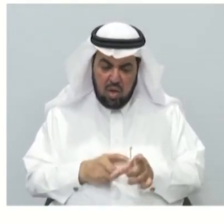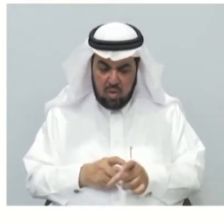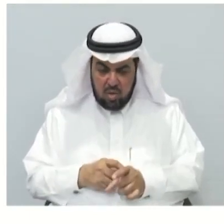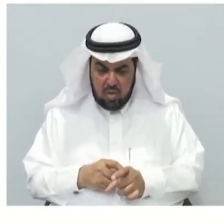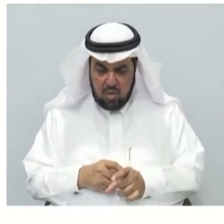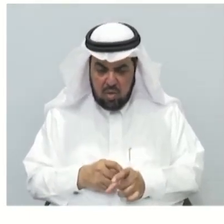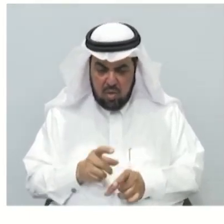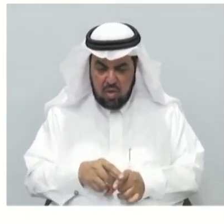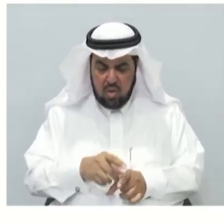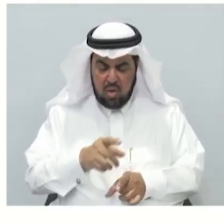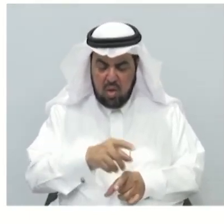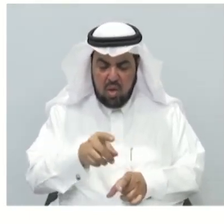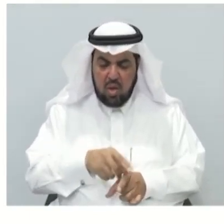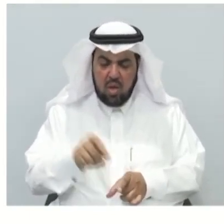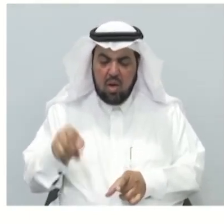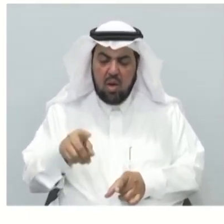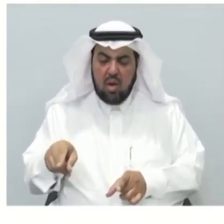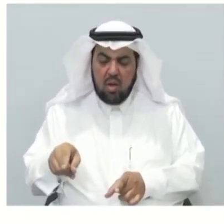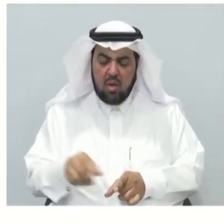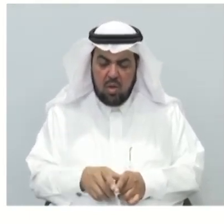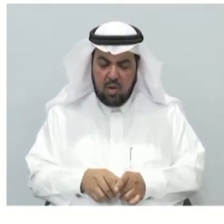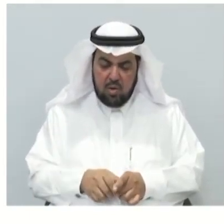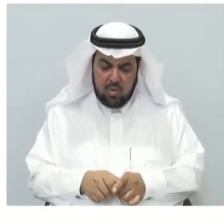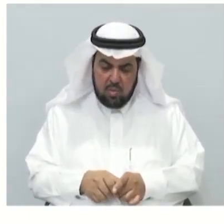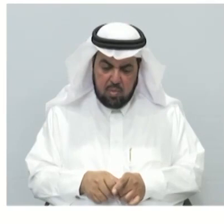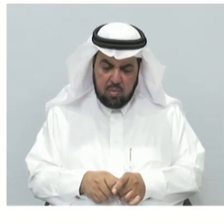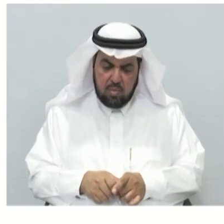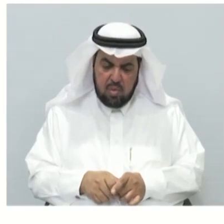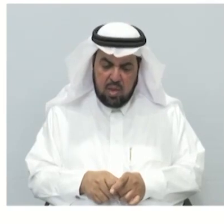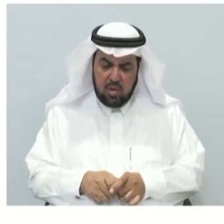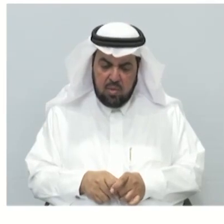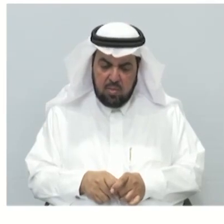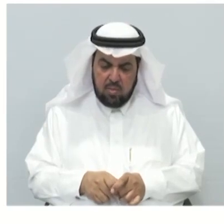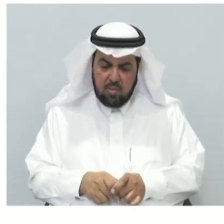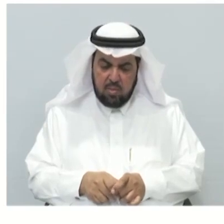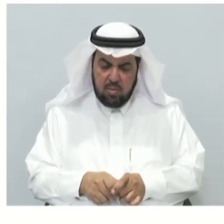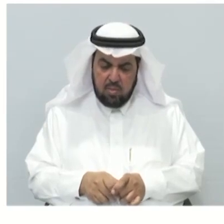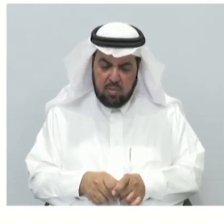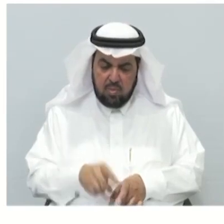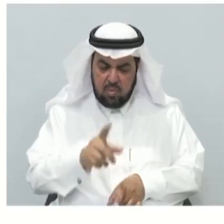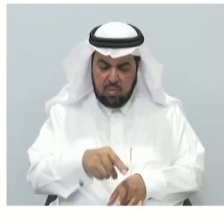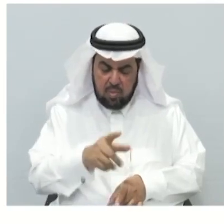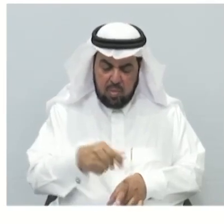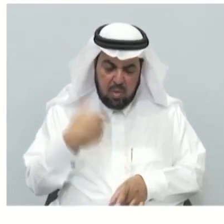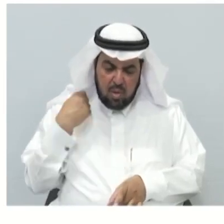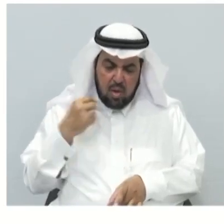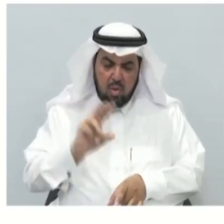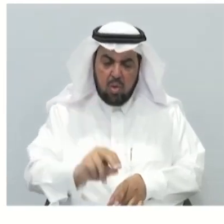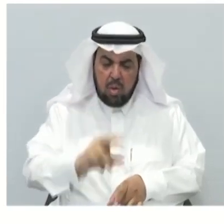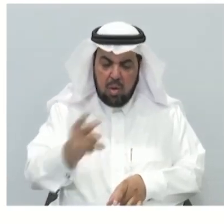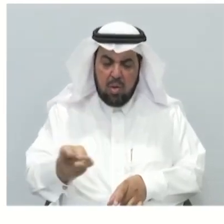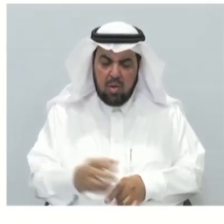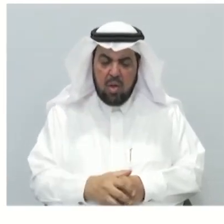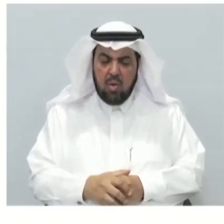اكس تنصف الزاويه دبليو زد واي هذه دبليو زد واي معناها ان الزاويه هنا تطابق هذه